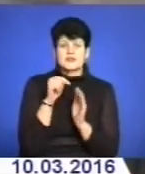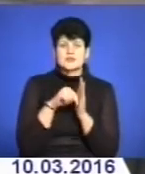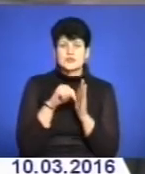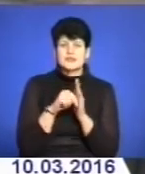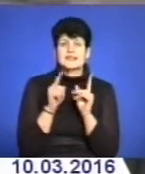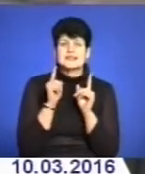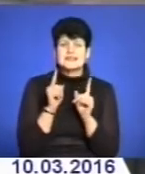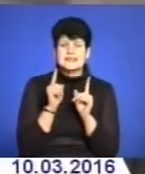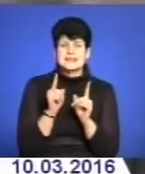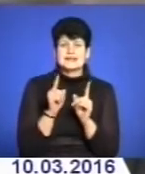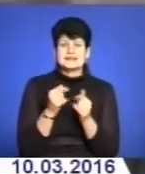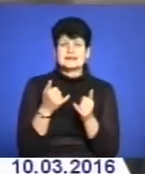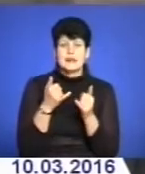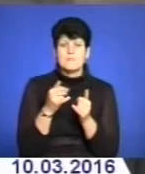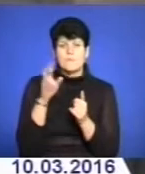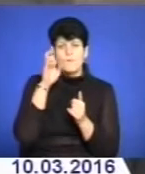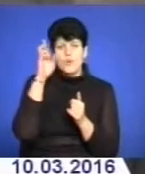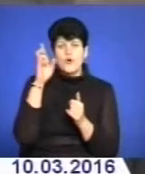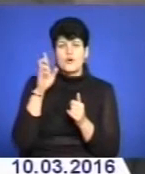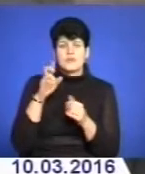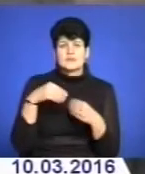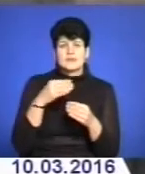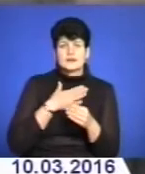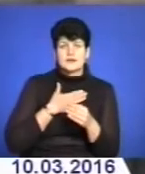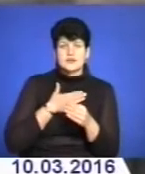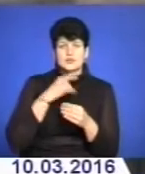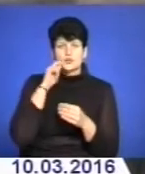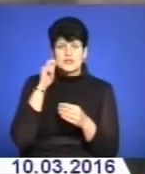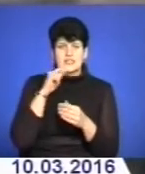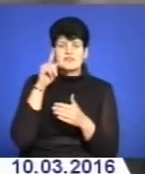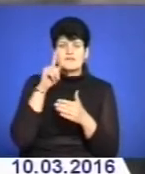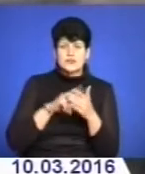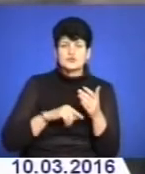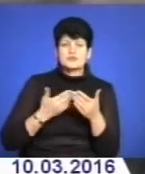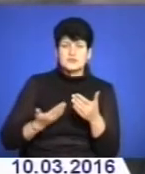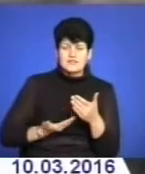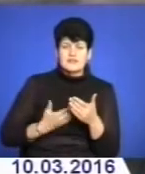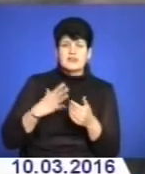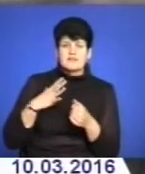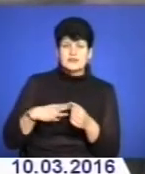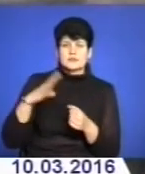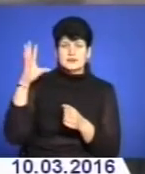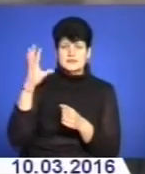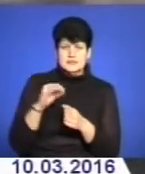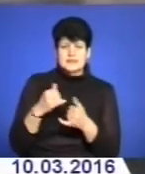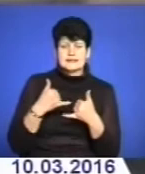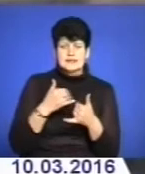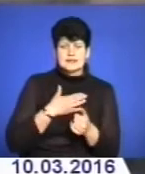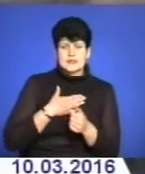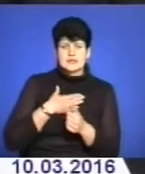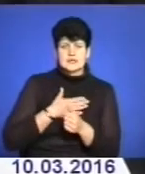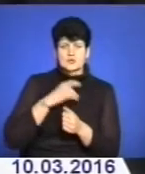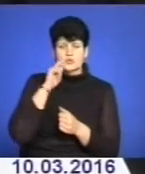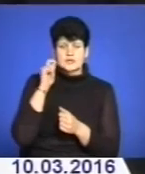для, як то кажуть, на Богом дана нашій Україні. І віру, що вона виживе і витримає все заради нас і заради